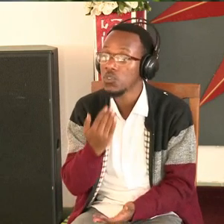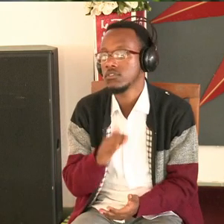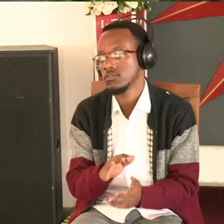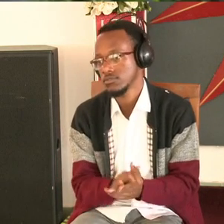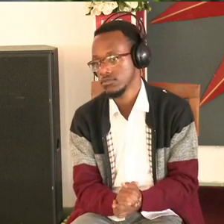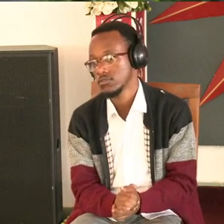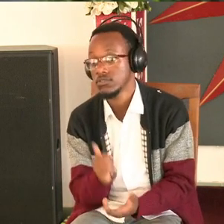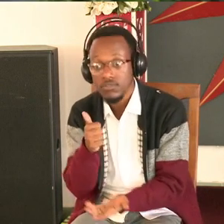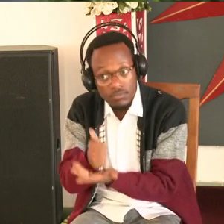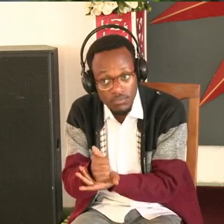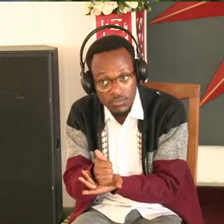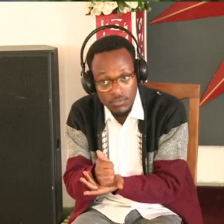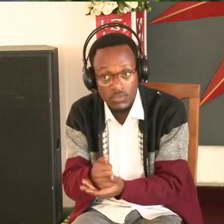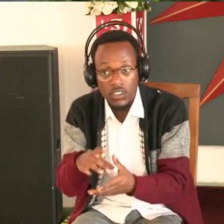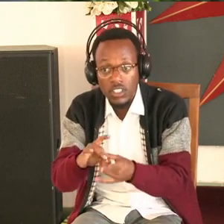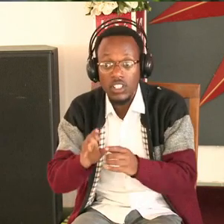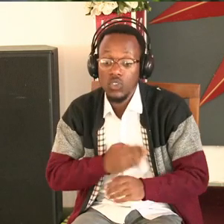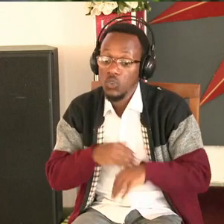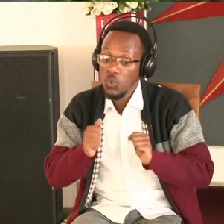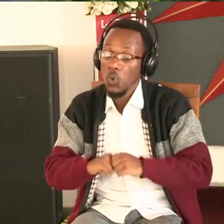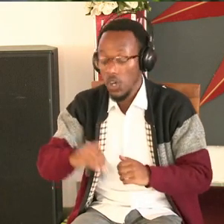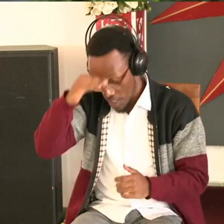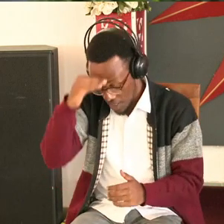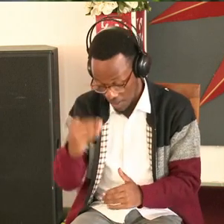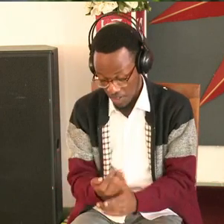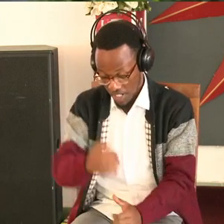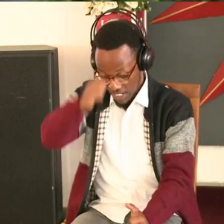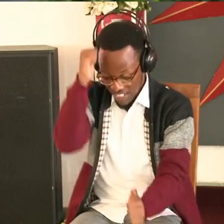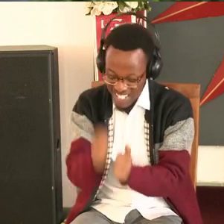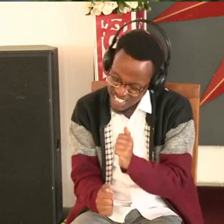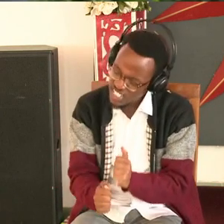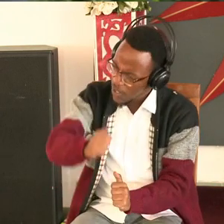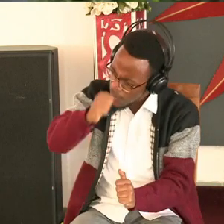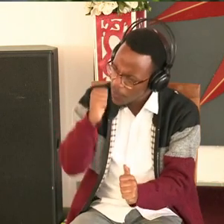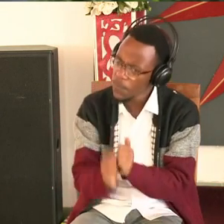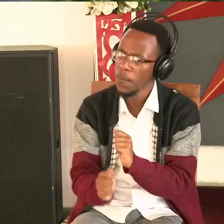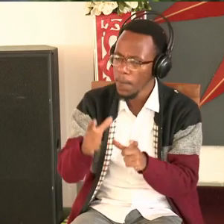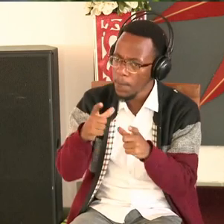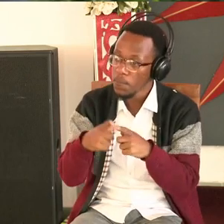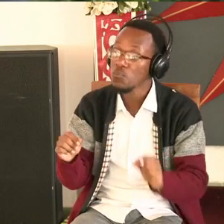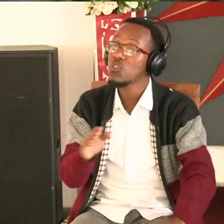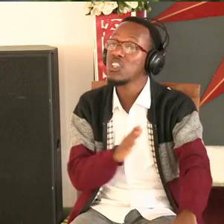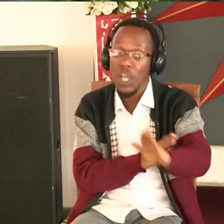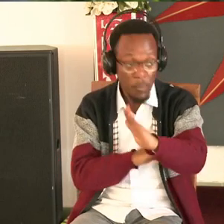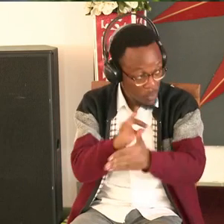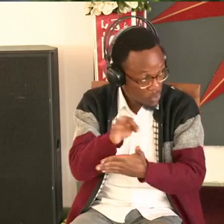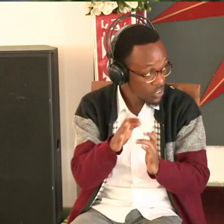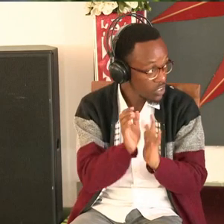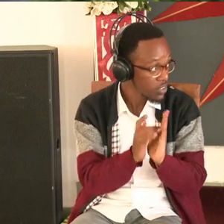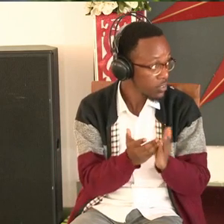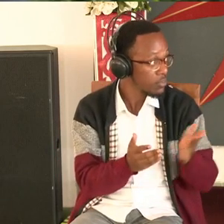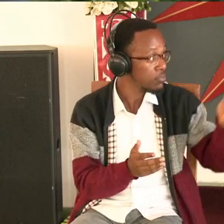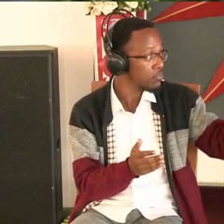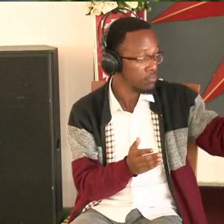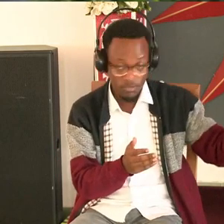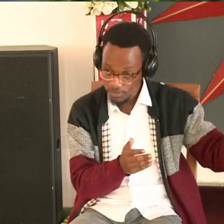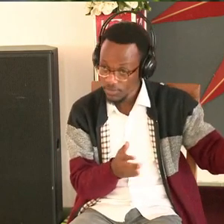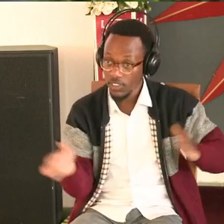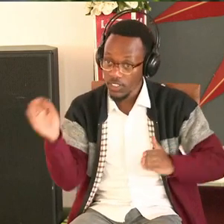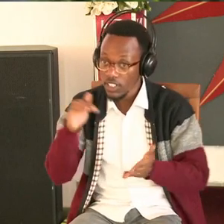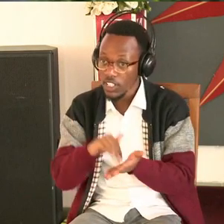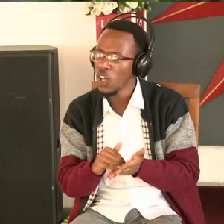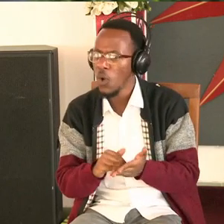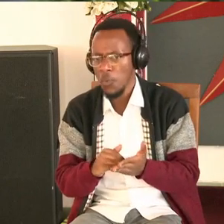de pouvoir croire chaque parole de Dieu. Et qu'elle